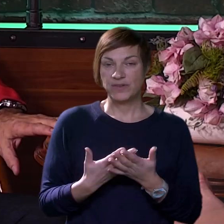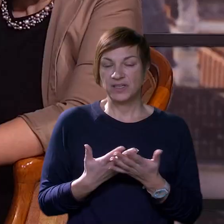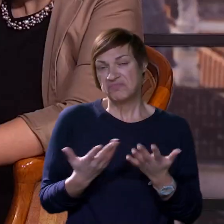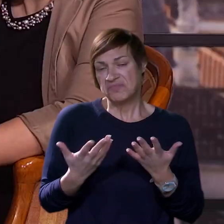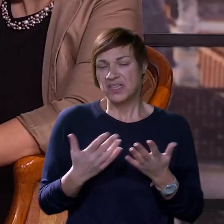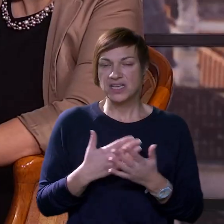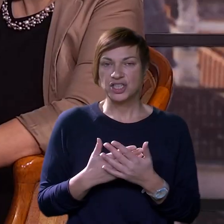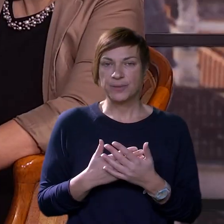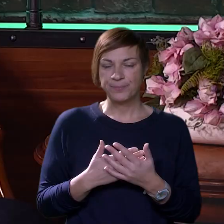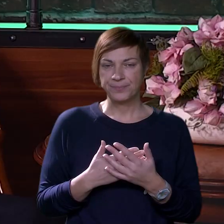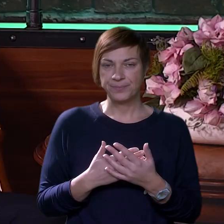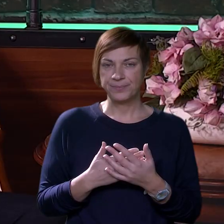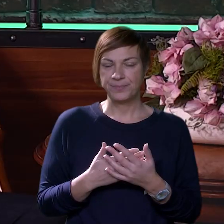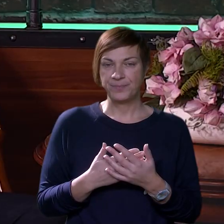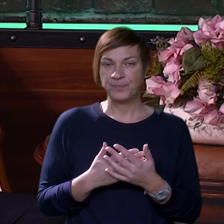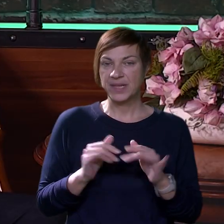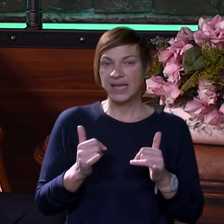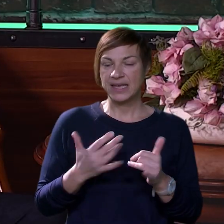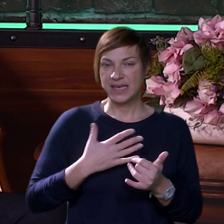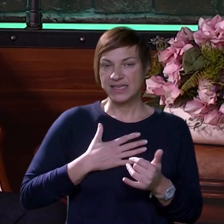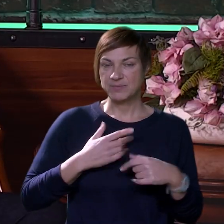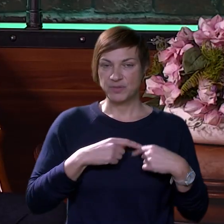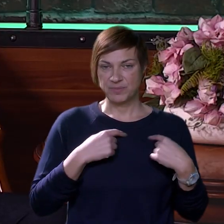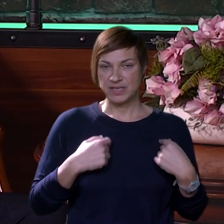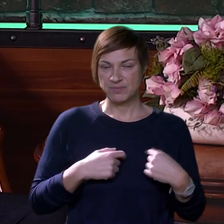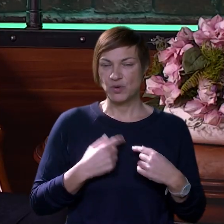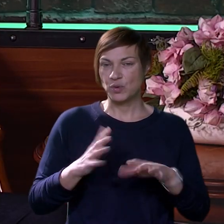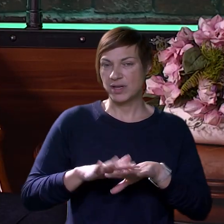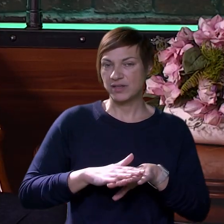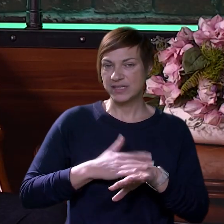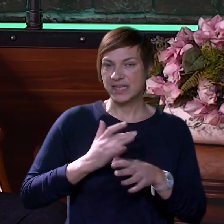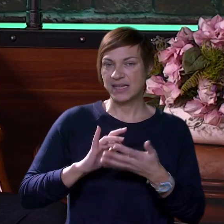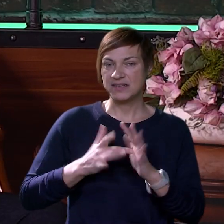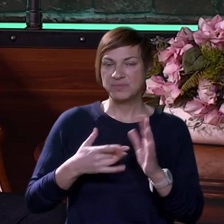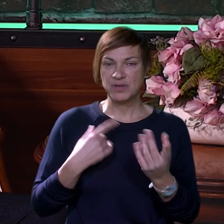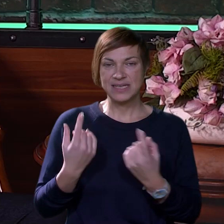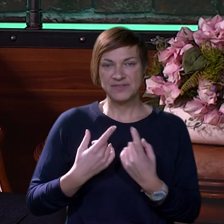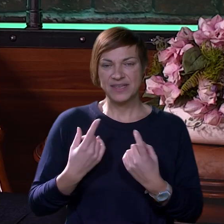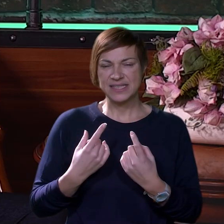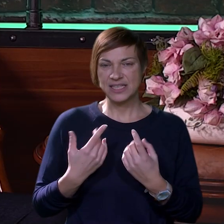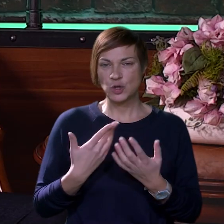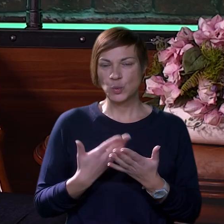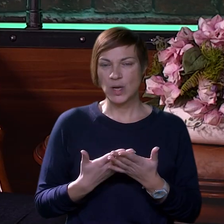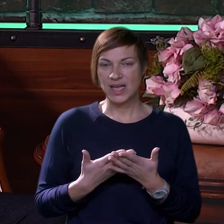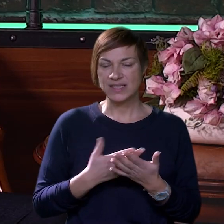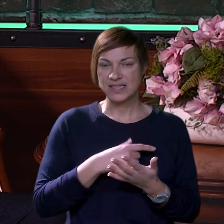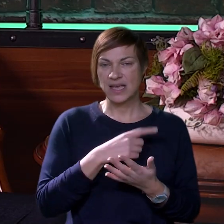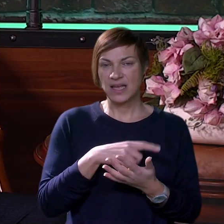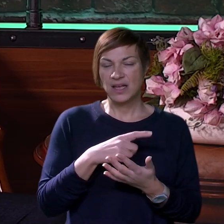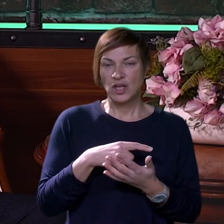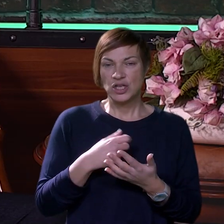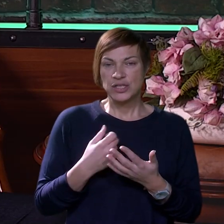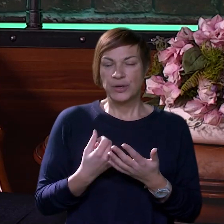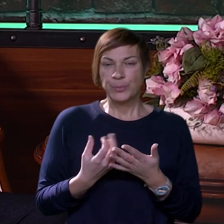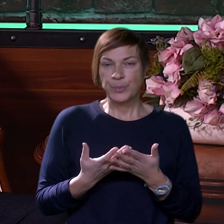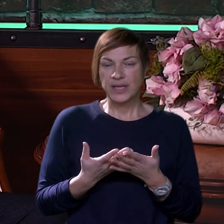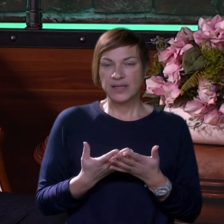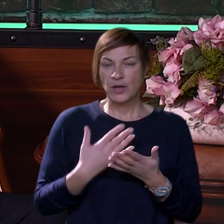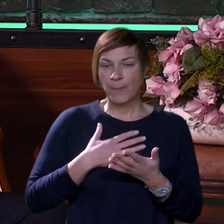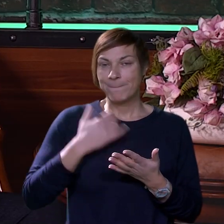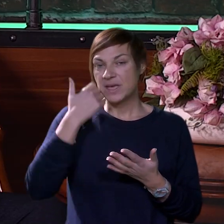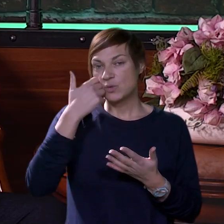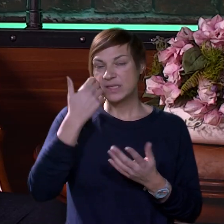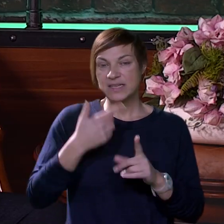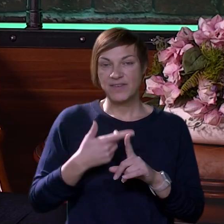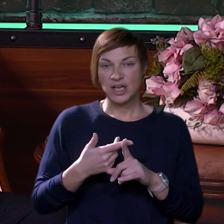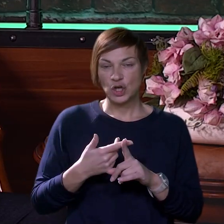Dubrovniku? Inače. Pa jesmo, mi smo jako humani, vrlo smo osjetljivi na sve te situacije, osobito evo mi u